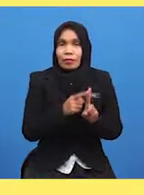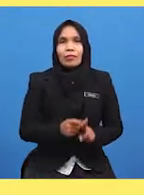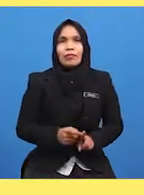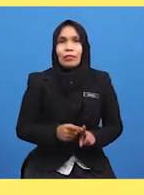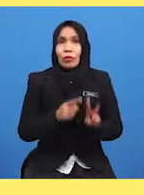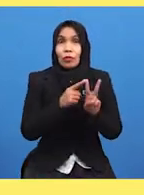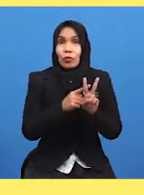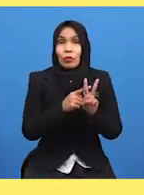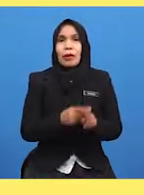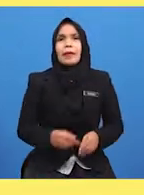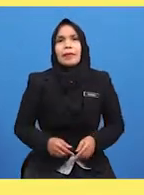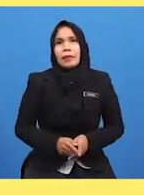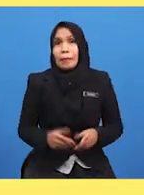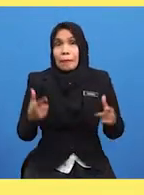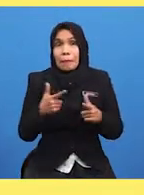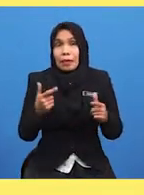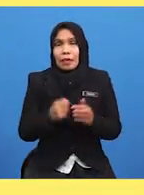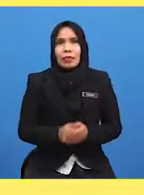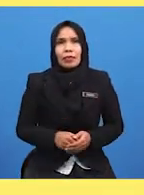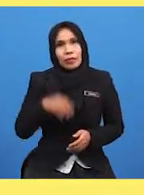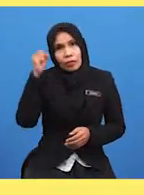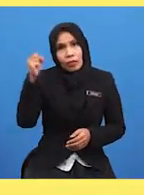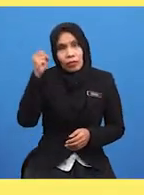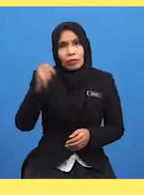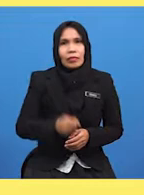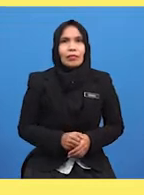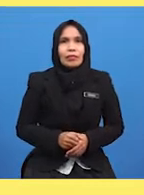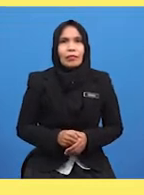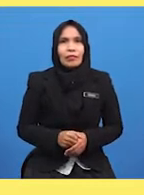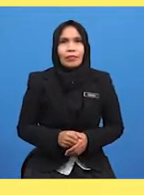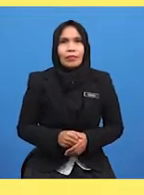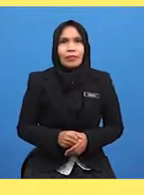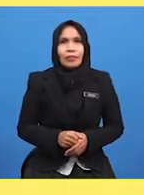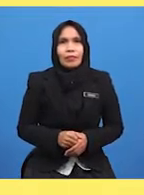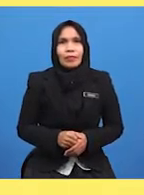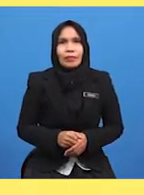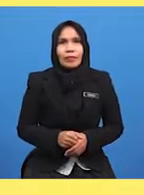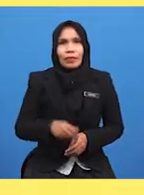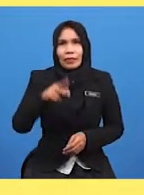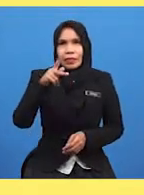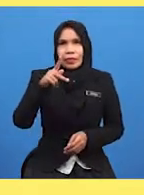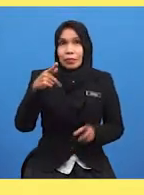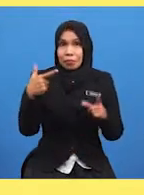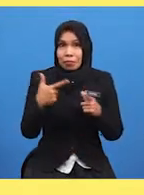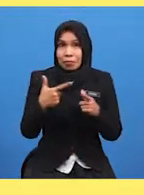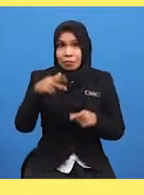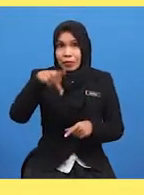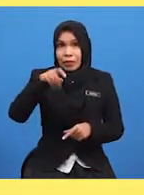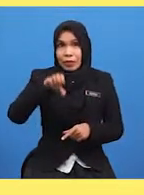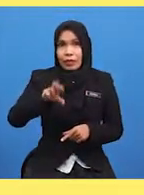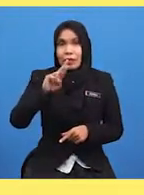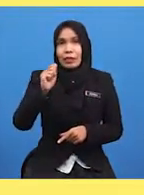juga sebagai perangsang program ini berlaku antara tahun 1866 hingga